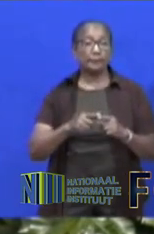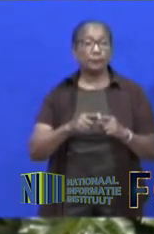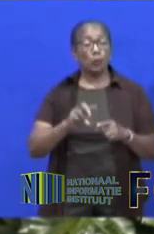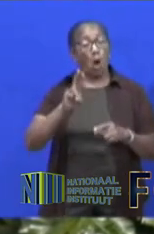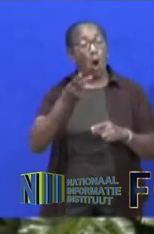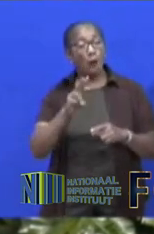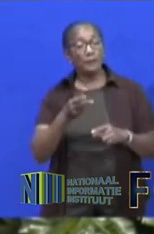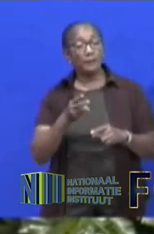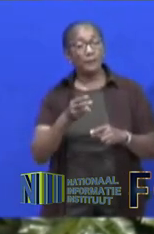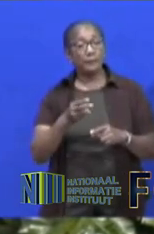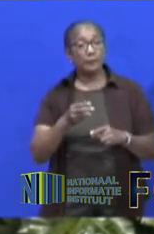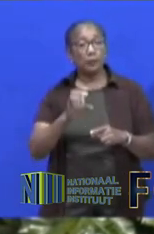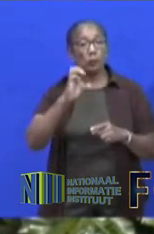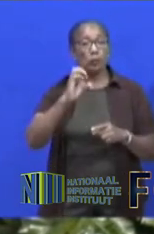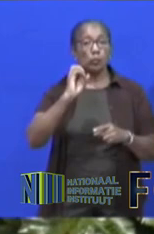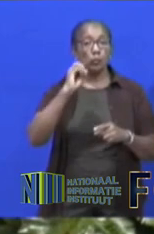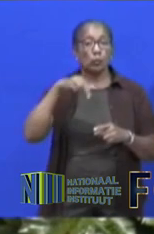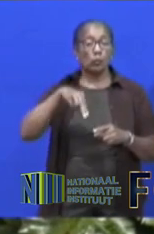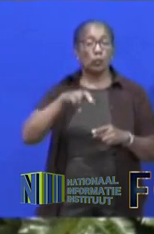of